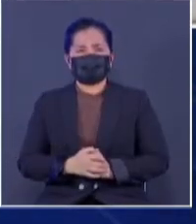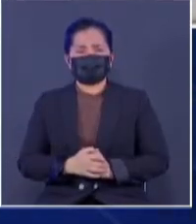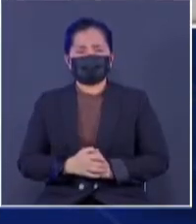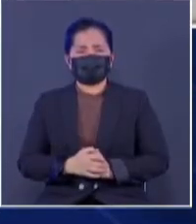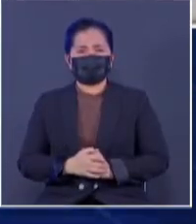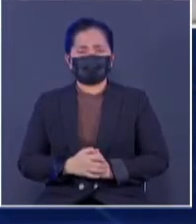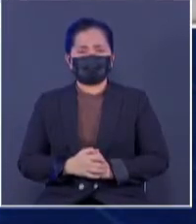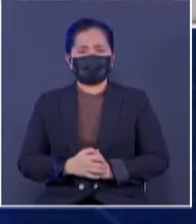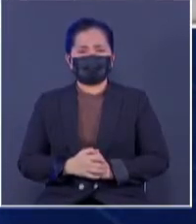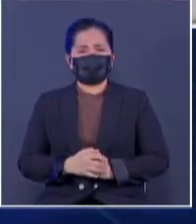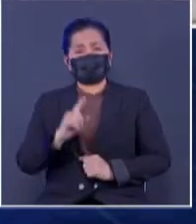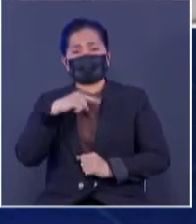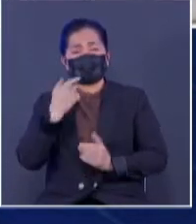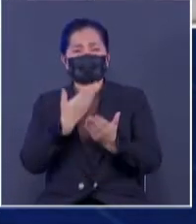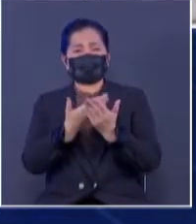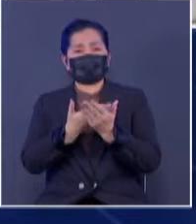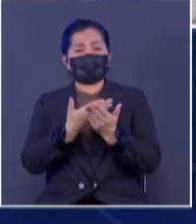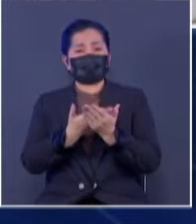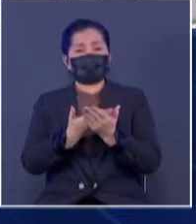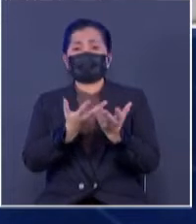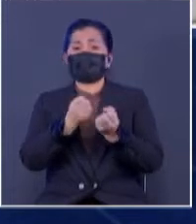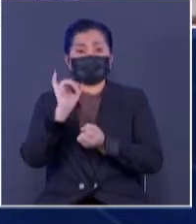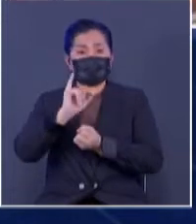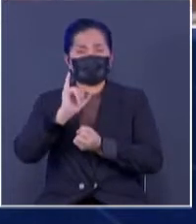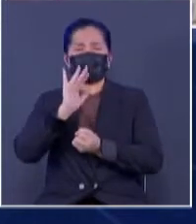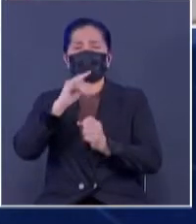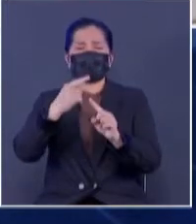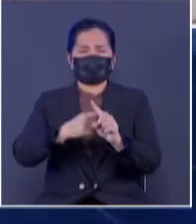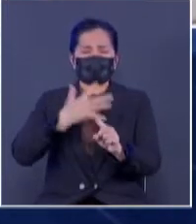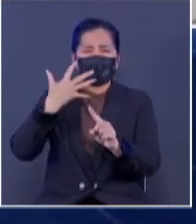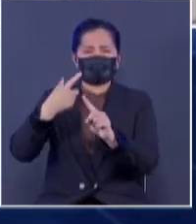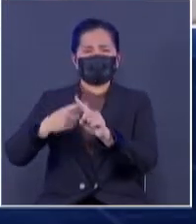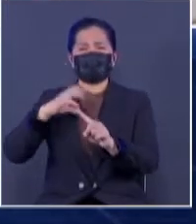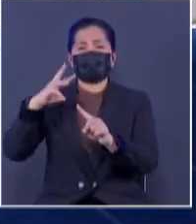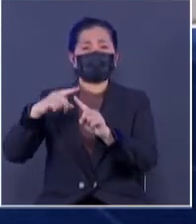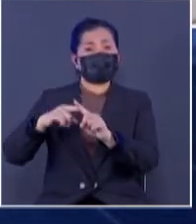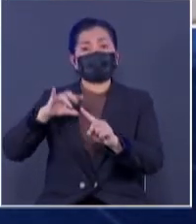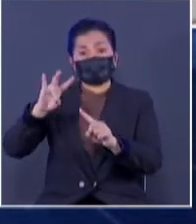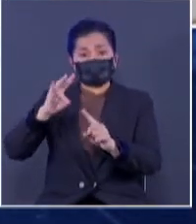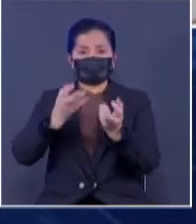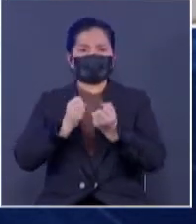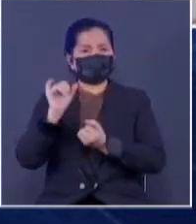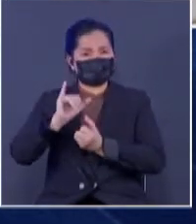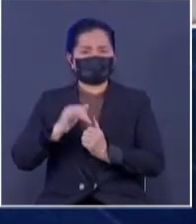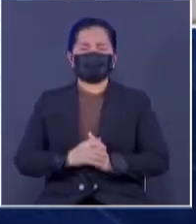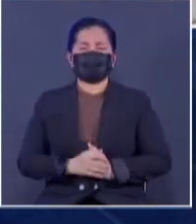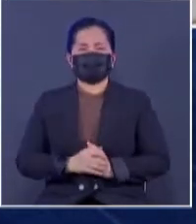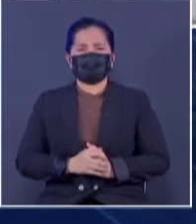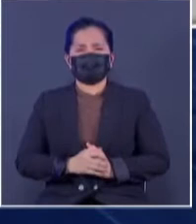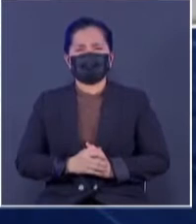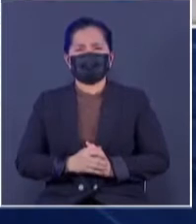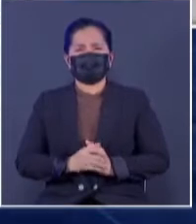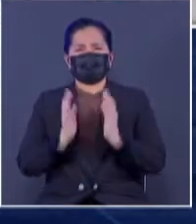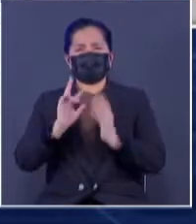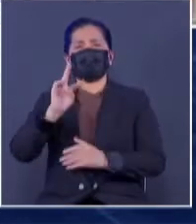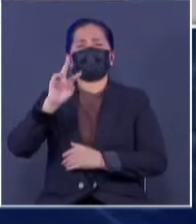ลูกค้าที่ยังไม่ได้รับเงินเคลมประกันของเดือนพฤษภาคมมิถุนายนและก็กรกฎาคมที่ตกค้างอยู่กว่า